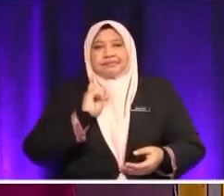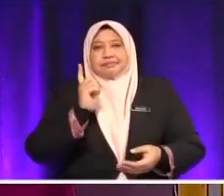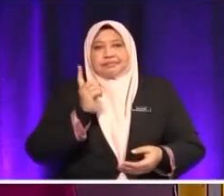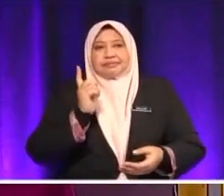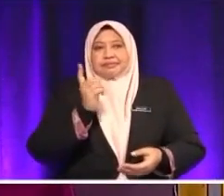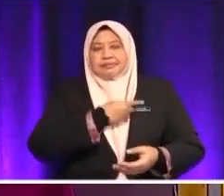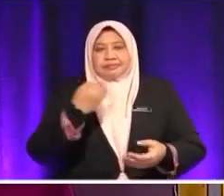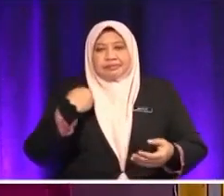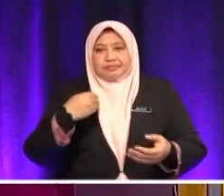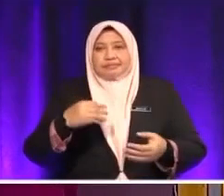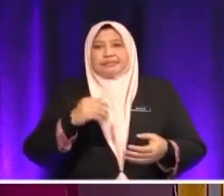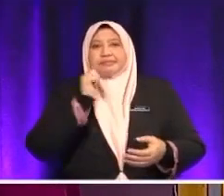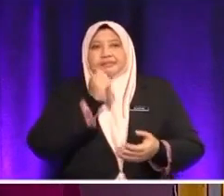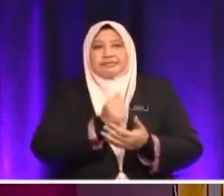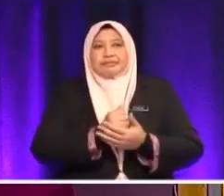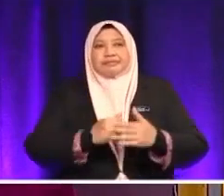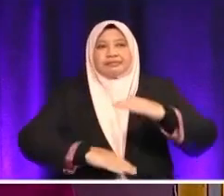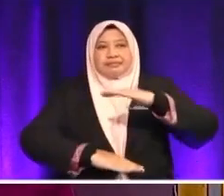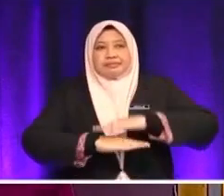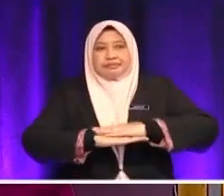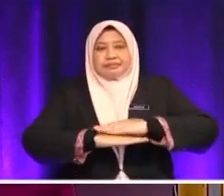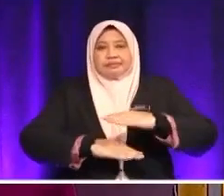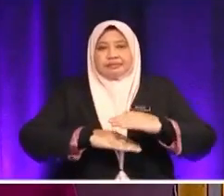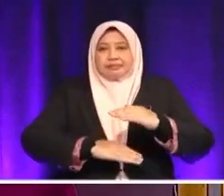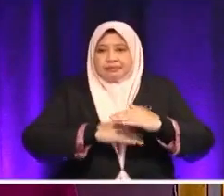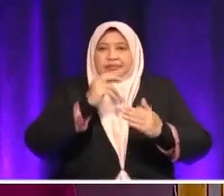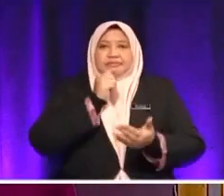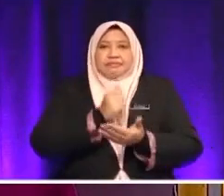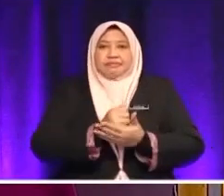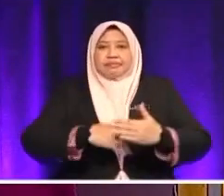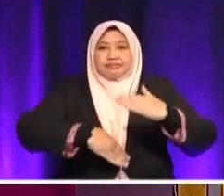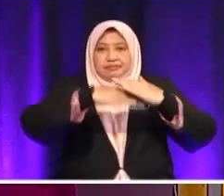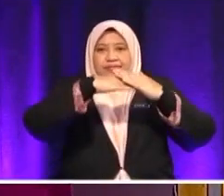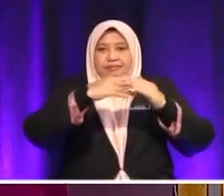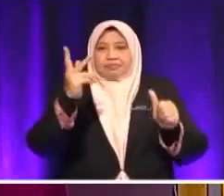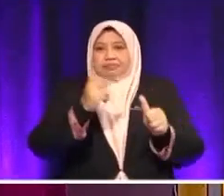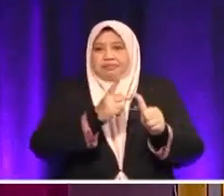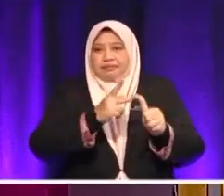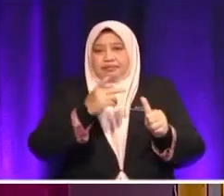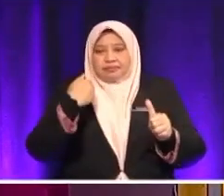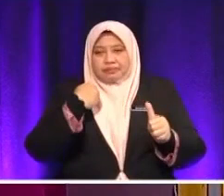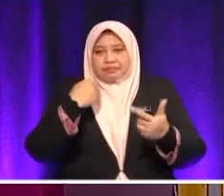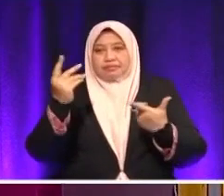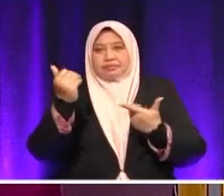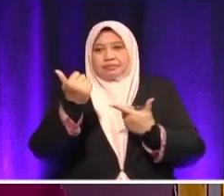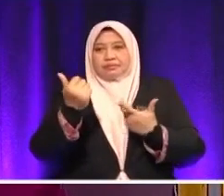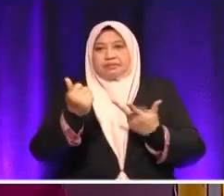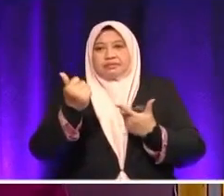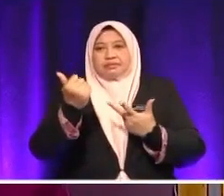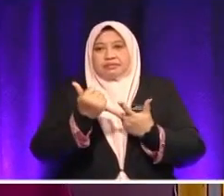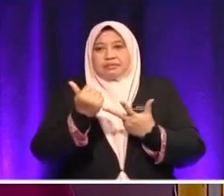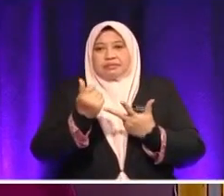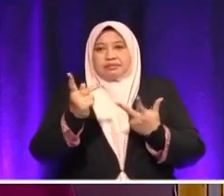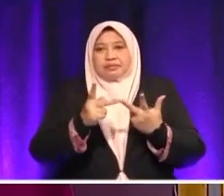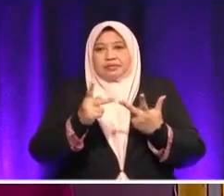minimum kita ada nilai maksimum kita ada Khatib pertama kita ada Khatib kedua ataupun media dan